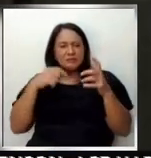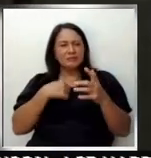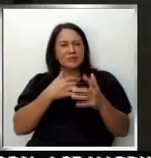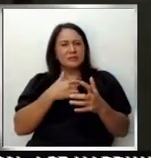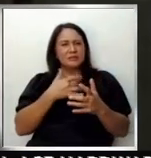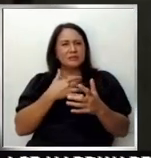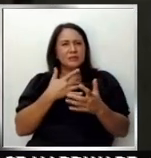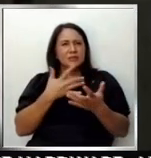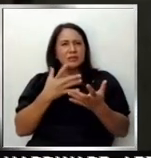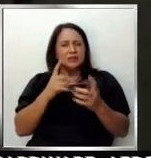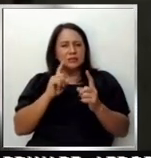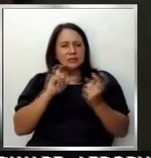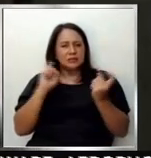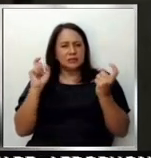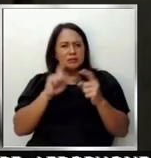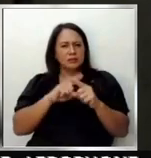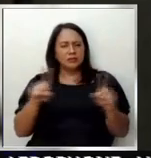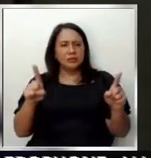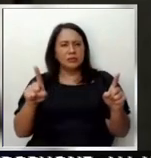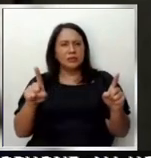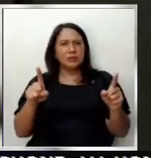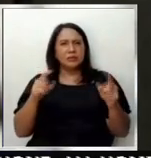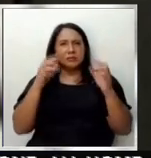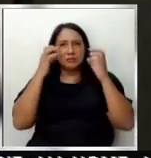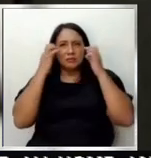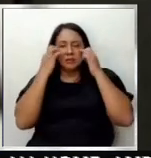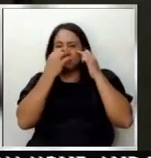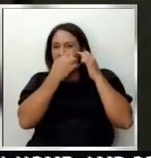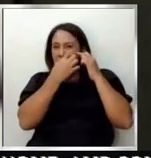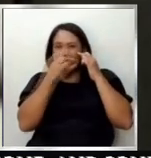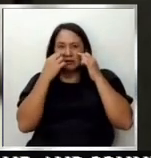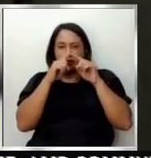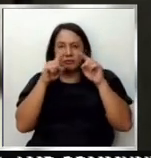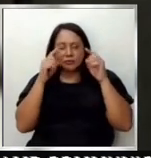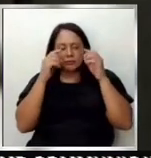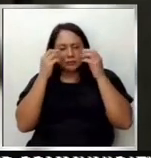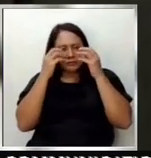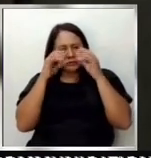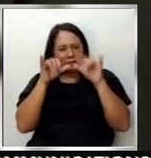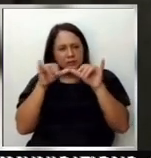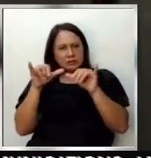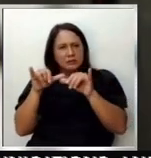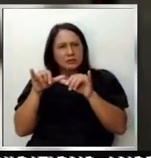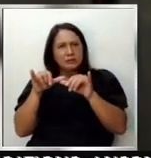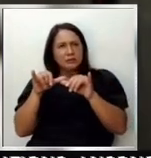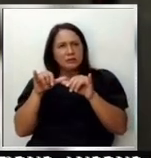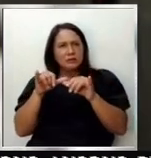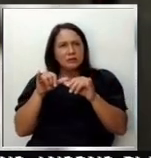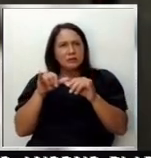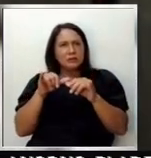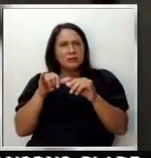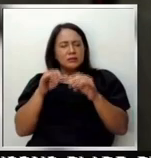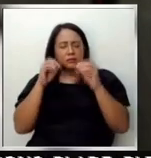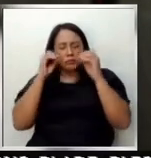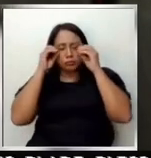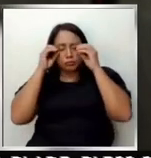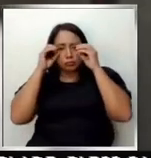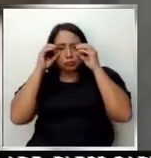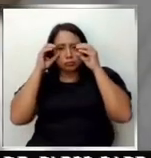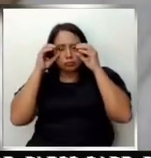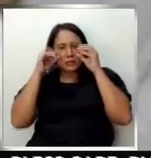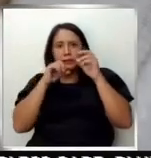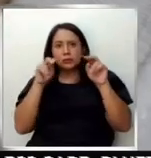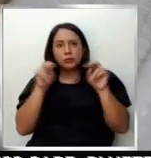nag-iiba po yung size ng mata ko. Sabi po nila parang lumuluwad. Hindi po normal sa dati yung